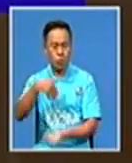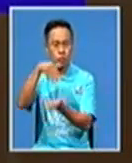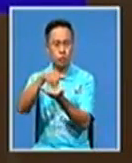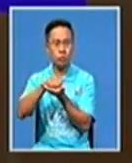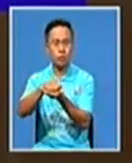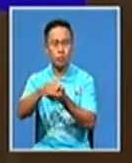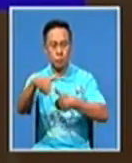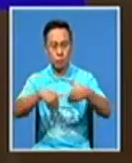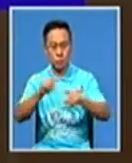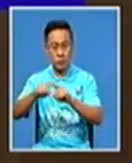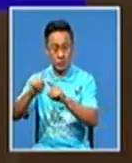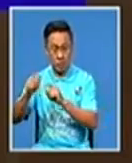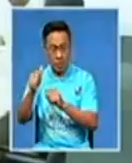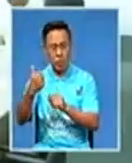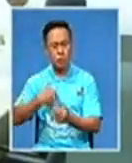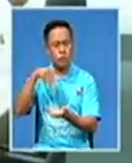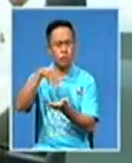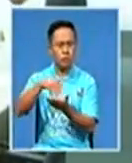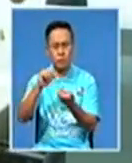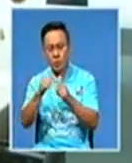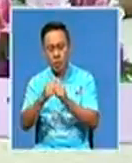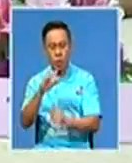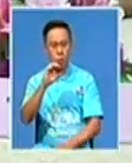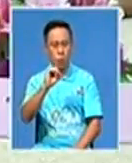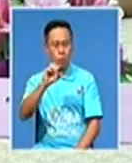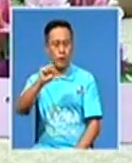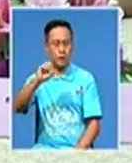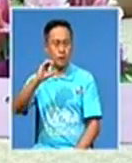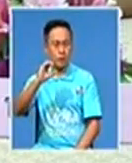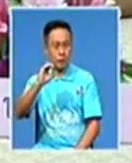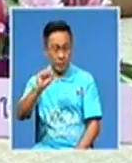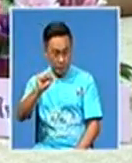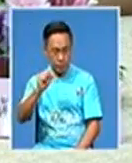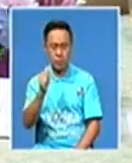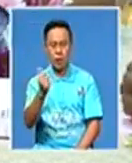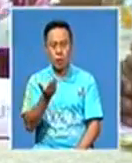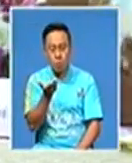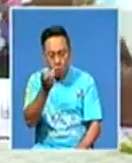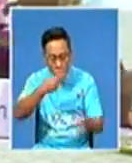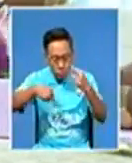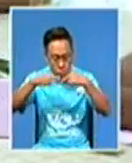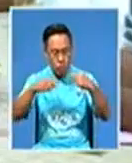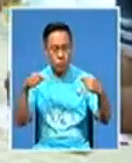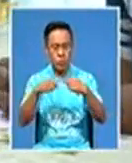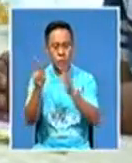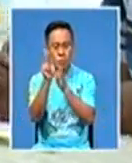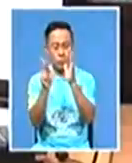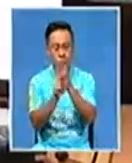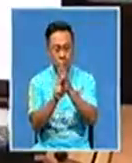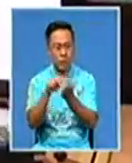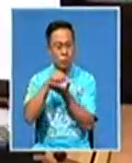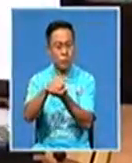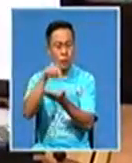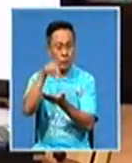ศูนย์ดำรงธรรมหรือศูนย์รับเรื่องราวร้องเรียน OHS นะครับเพื่อขอให้ได้มีการสอบสวนหรือบังคับใช้พรบการอำนวยความสะดว